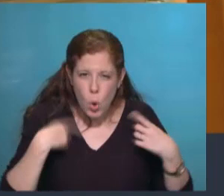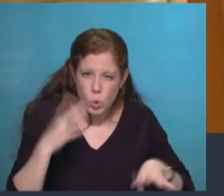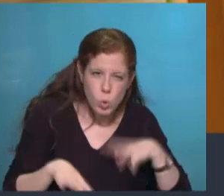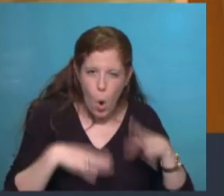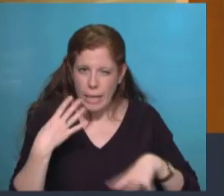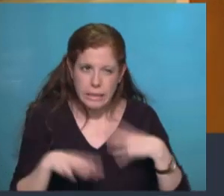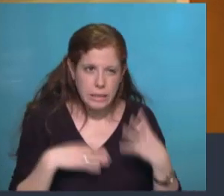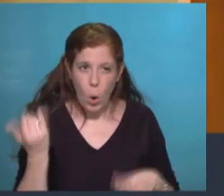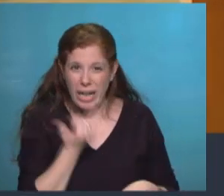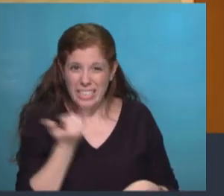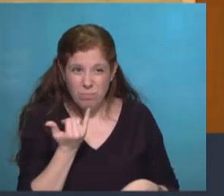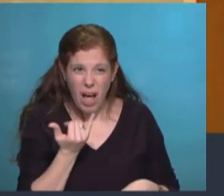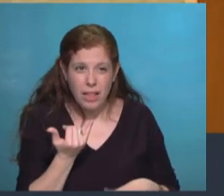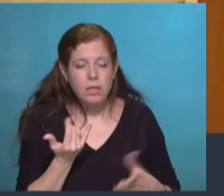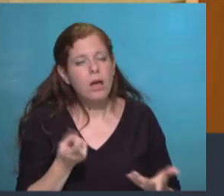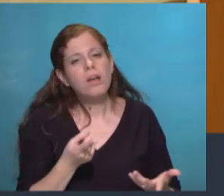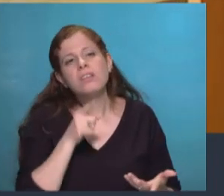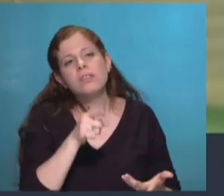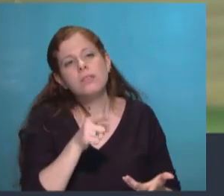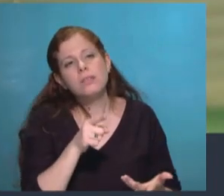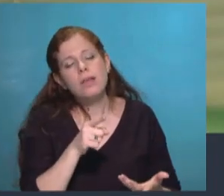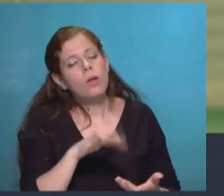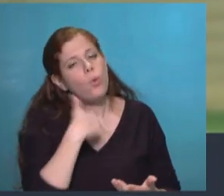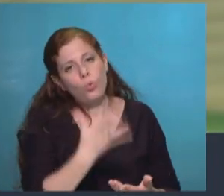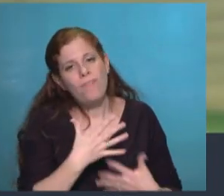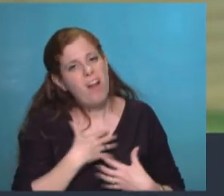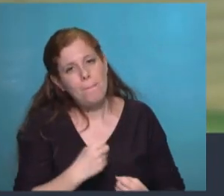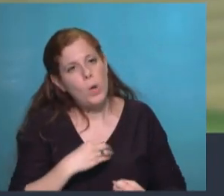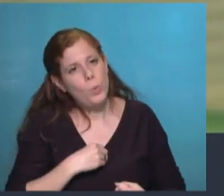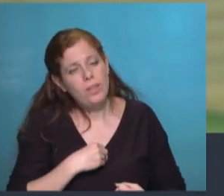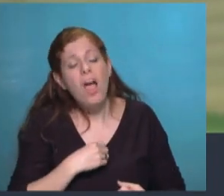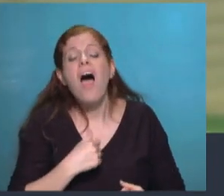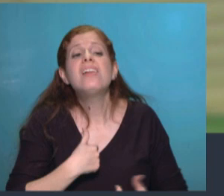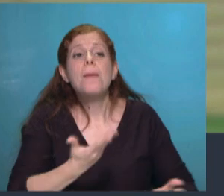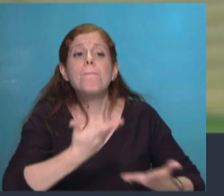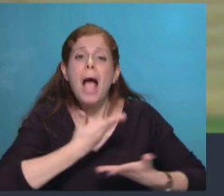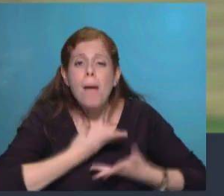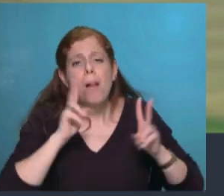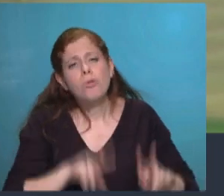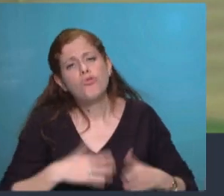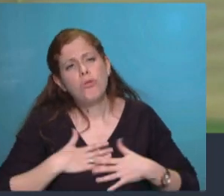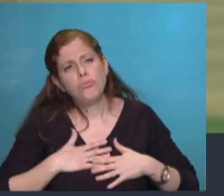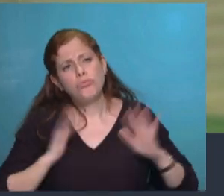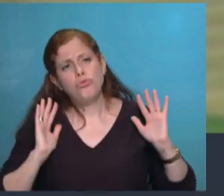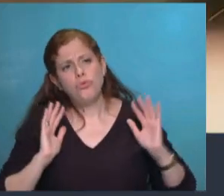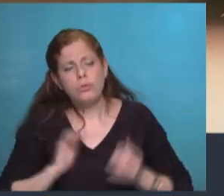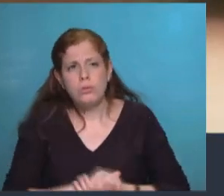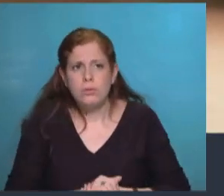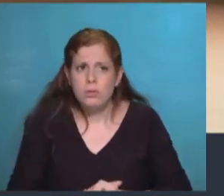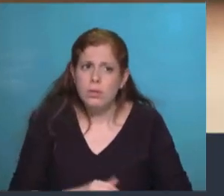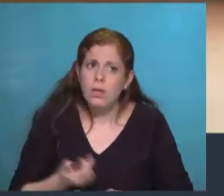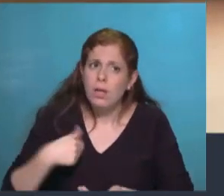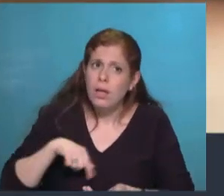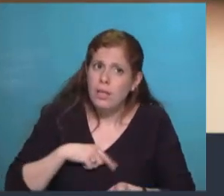ככועס כל הזמן זה וזה, אז זה פיצוץ לבריאות. אני מקבל מה שיש לי. אנחנו עליית